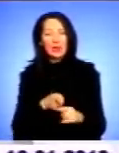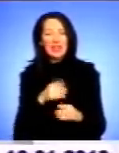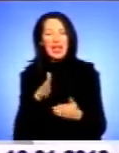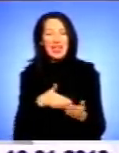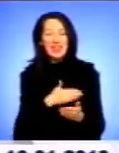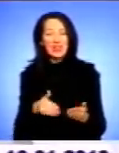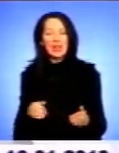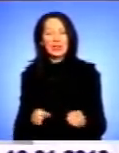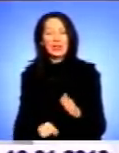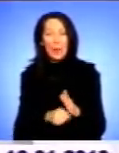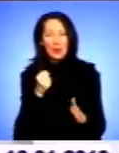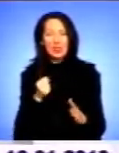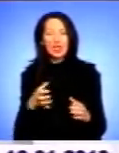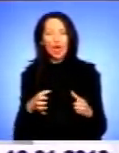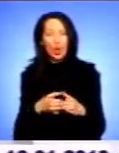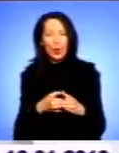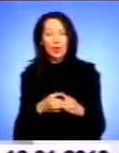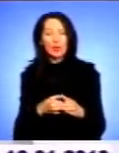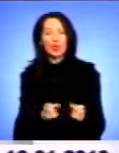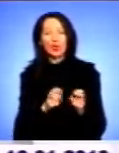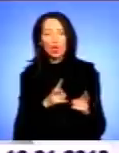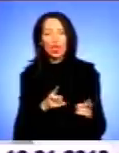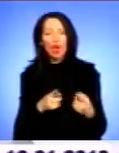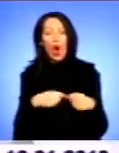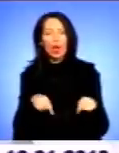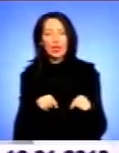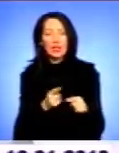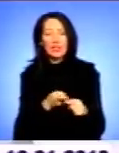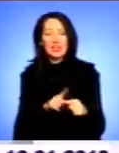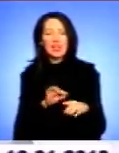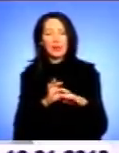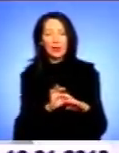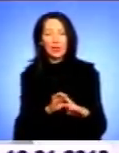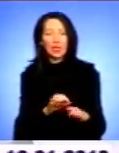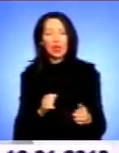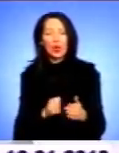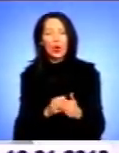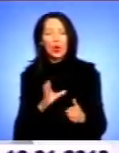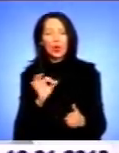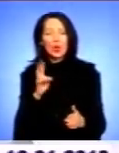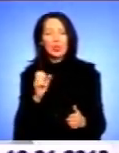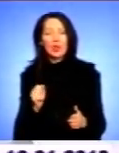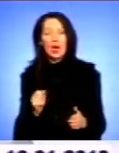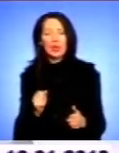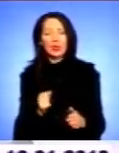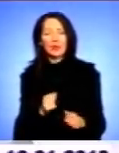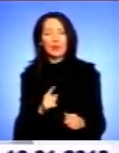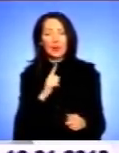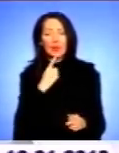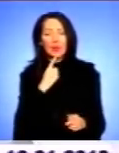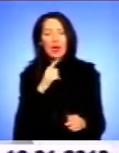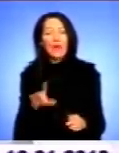бандитських угрупувань, злочинних організацій, які приводять до соціальної напруги в регіоні. Це перше.